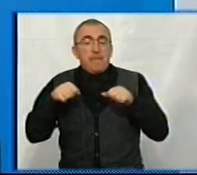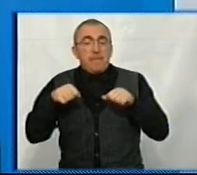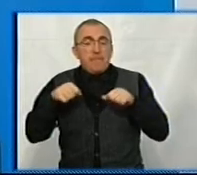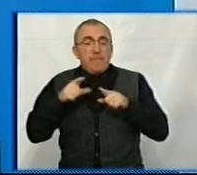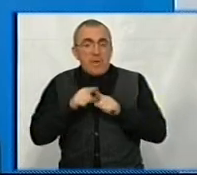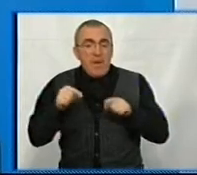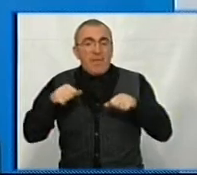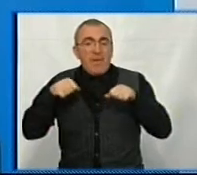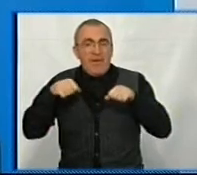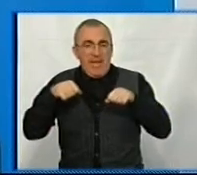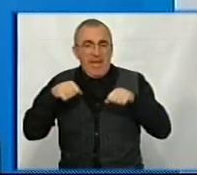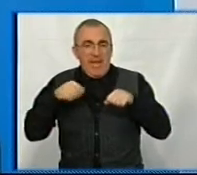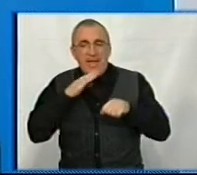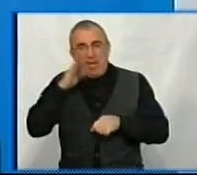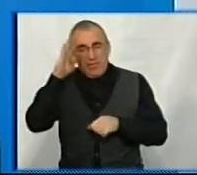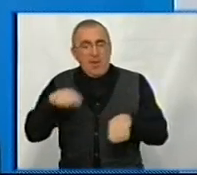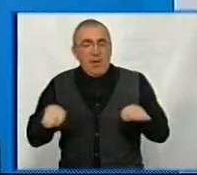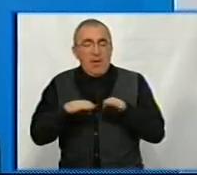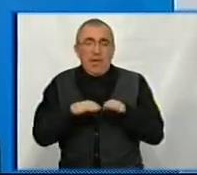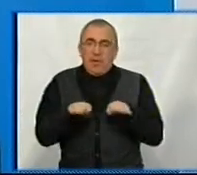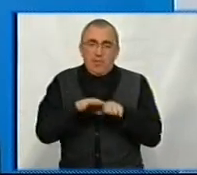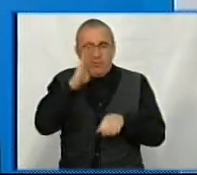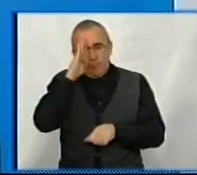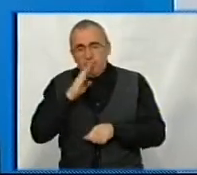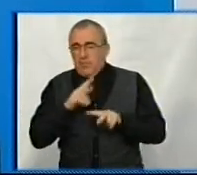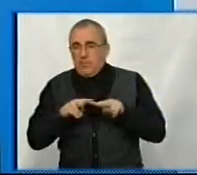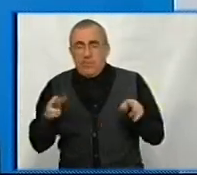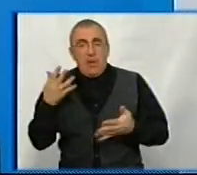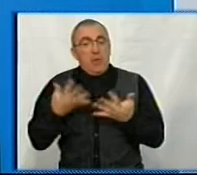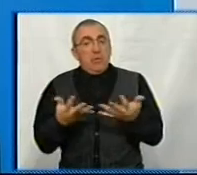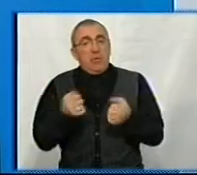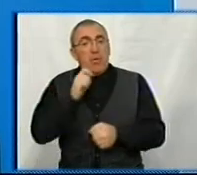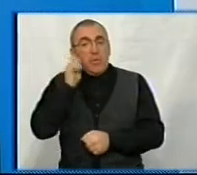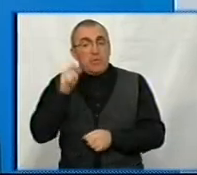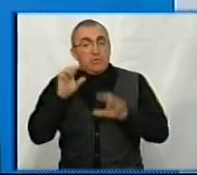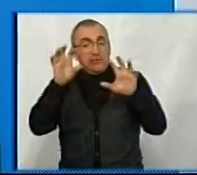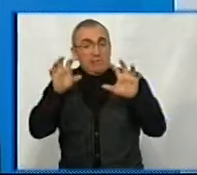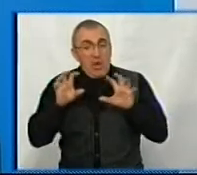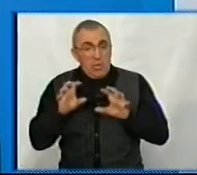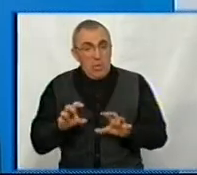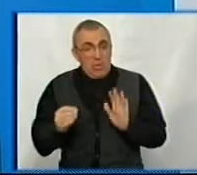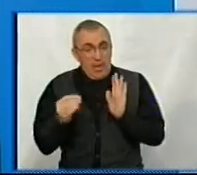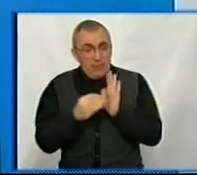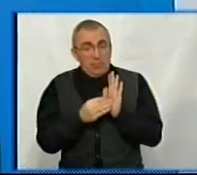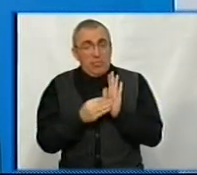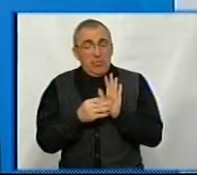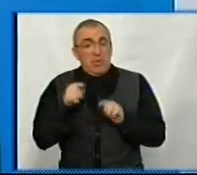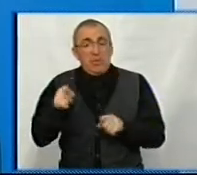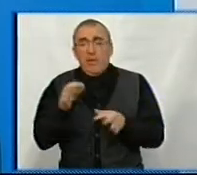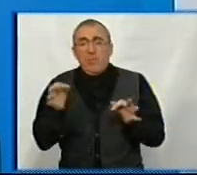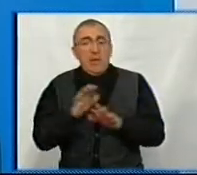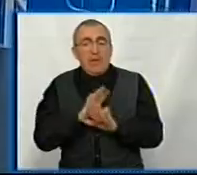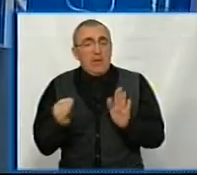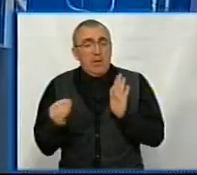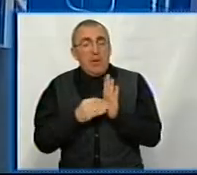у рівних можливостей і для жінок, і для чоловіків. Якщо взяти українське законодавство, то там ніде не